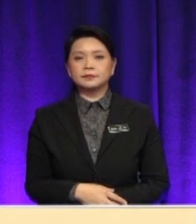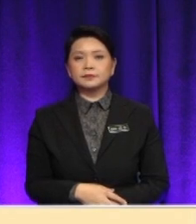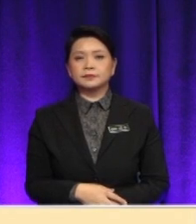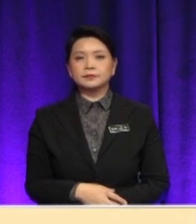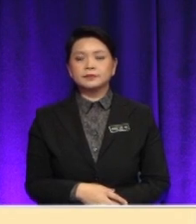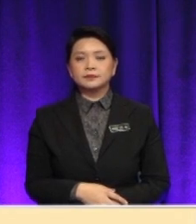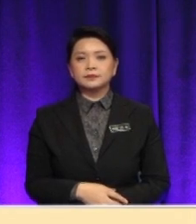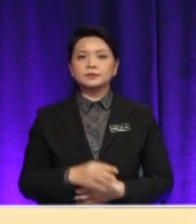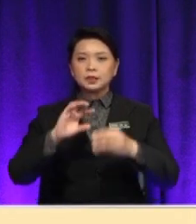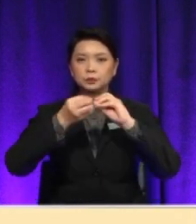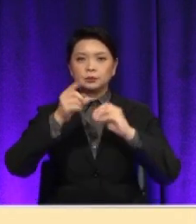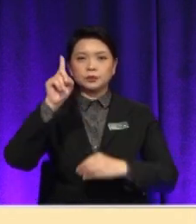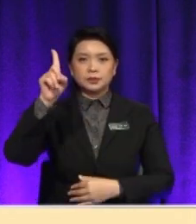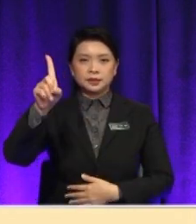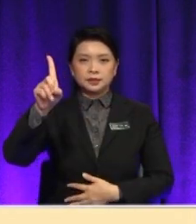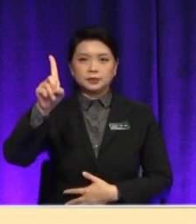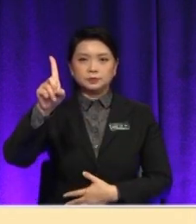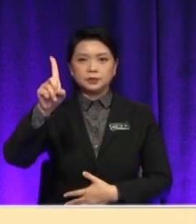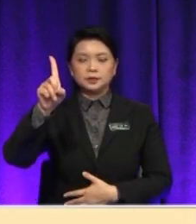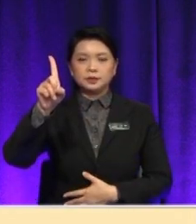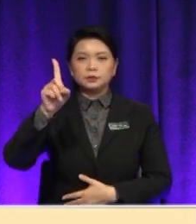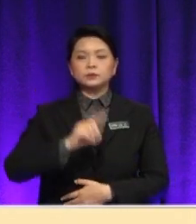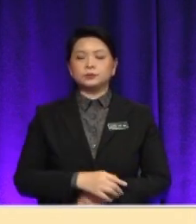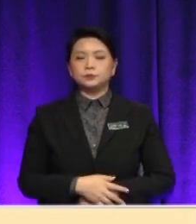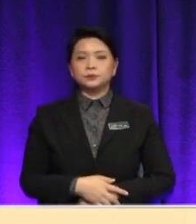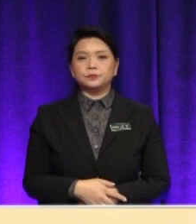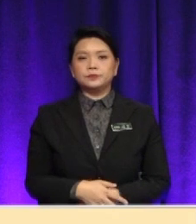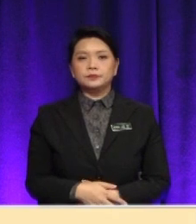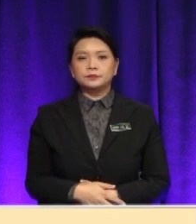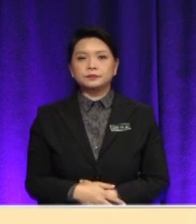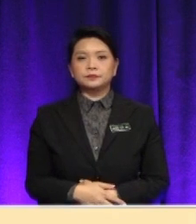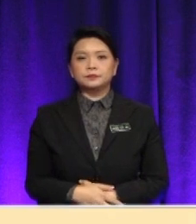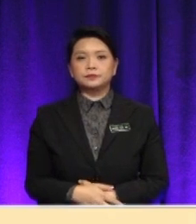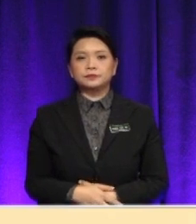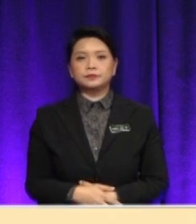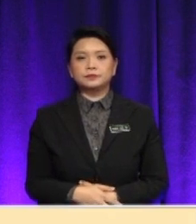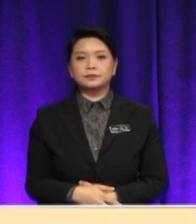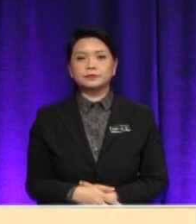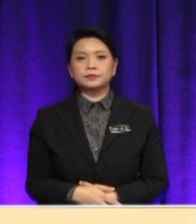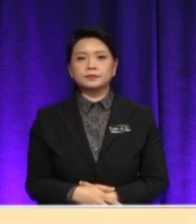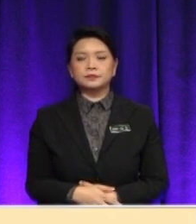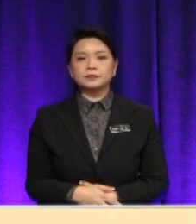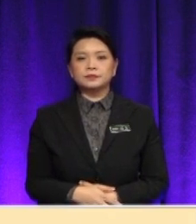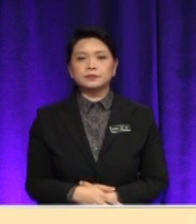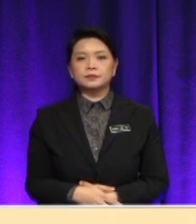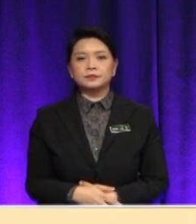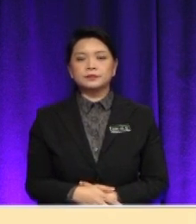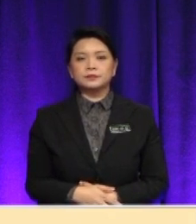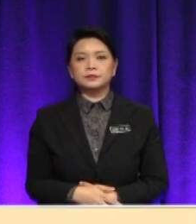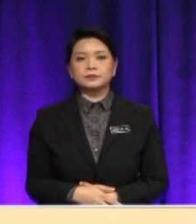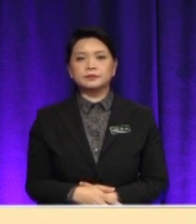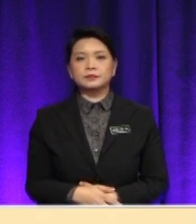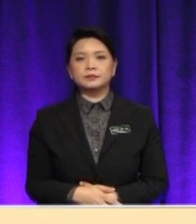dah tahu Husna. Nombor berapa? Nombor 1. Nombor Nombor 1, 1. bukan nombor 5 ke? Kan? Satu Okey, cikgu dia nombor